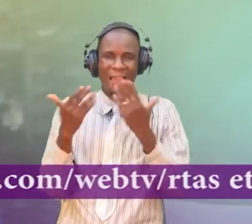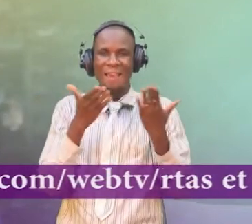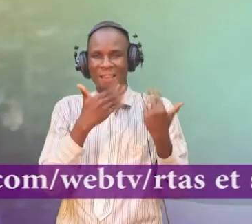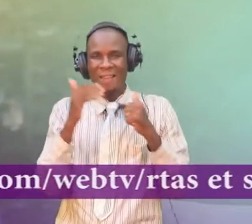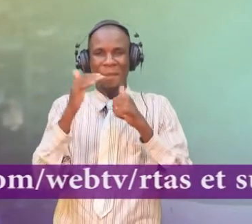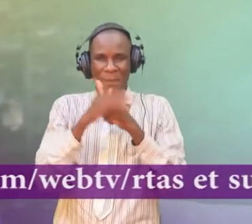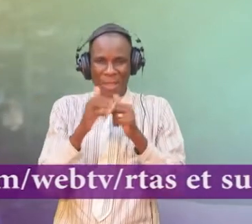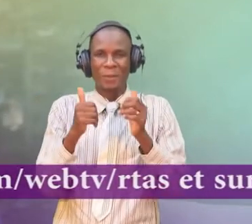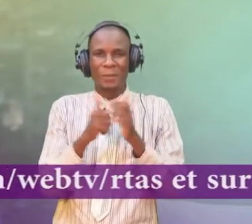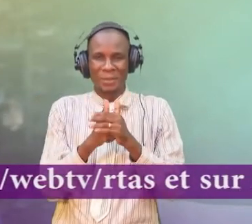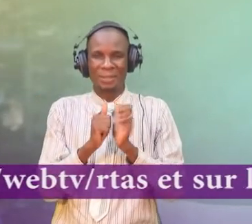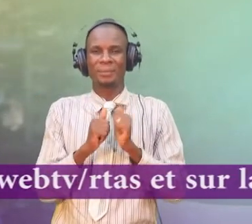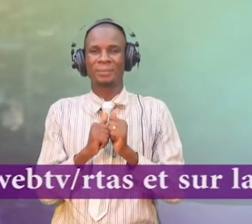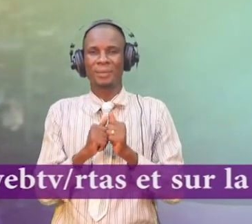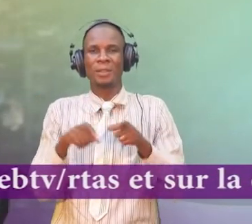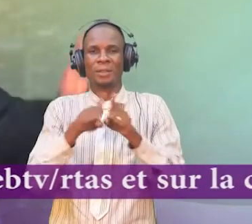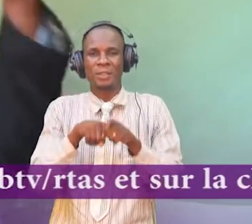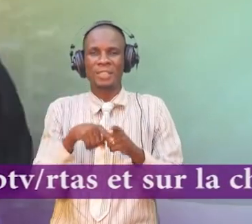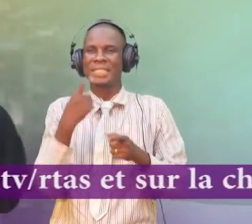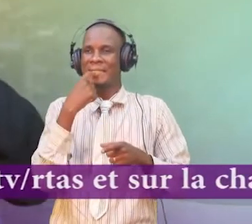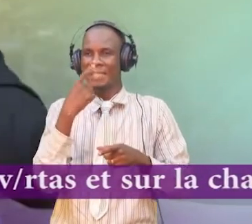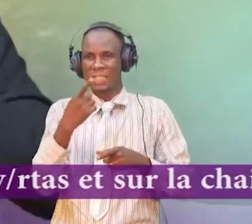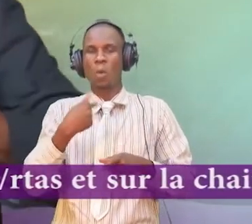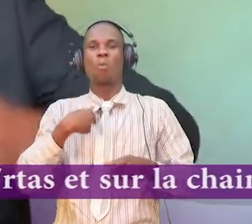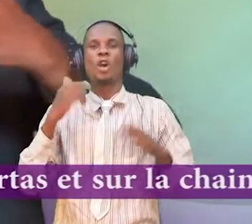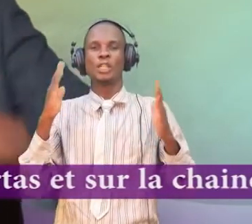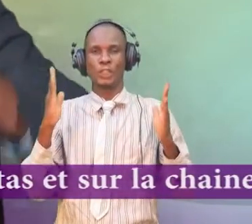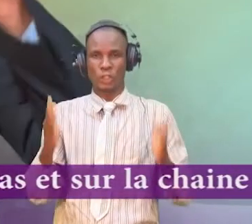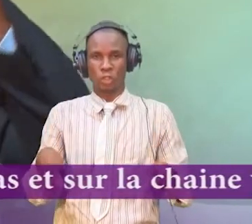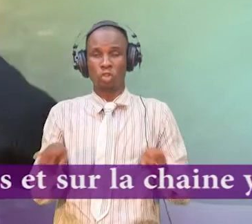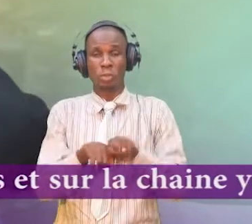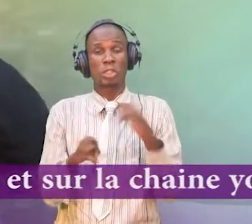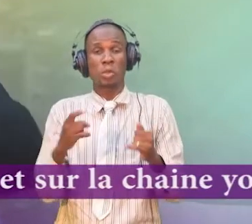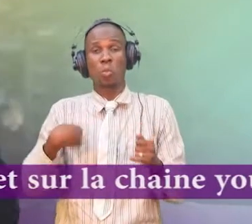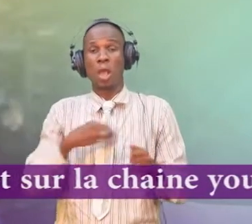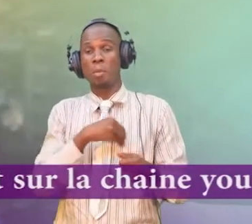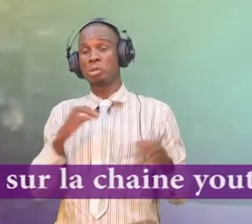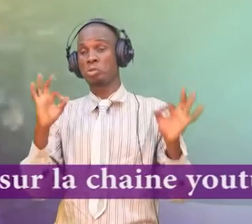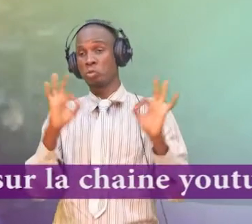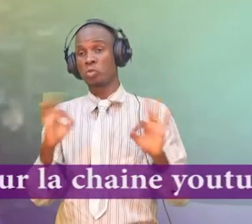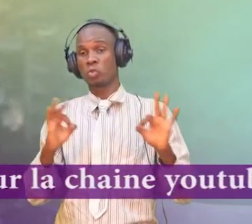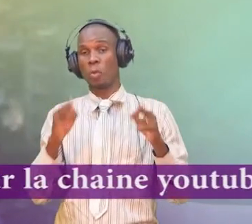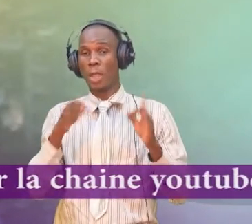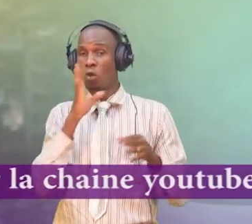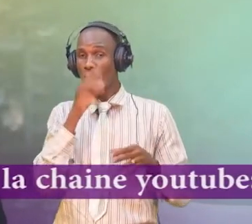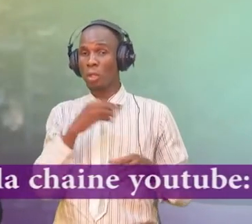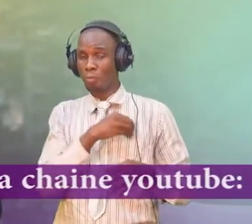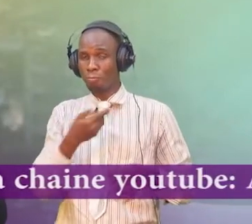kolakisa ete Nzambe amemi mokumba likolo na ye moko na kokaba mwana na